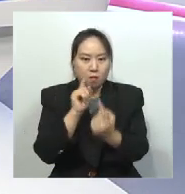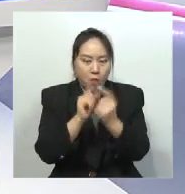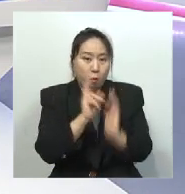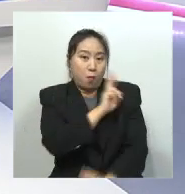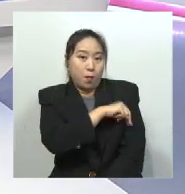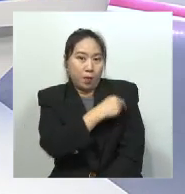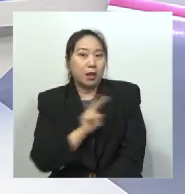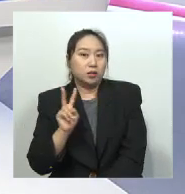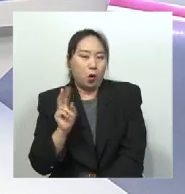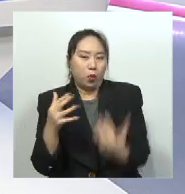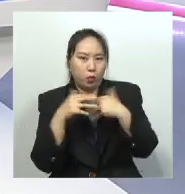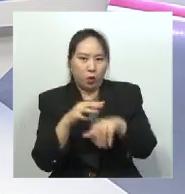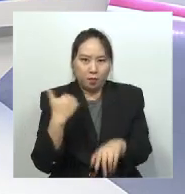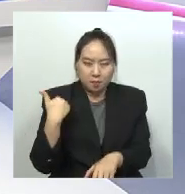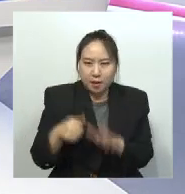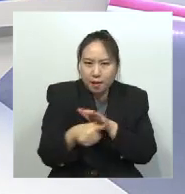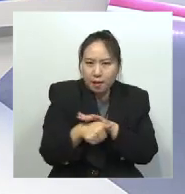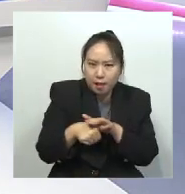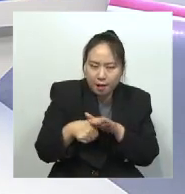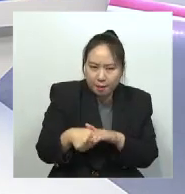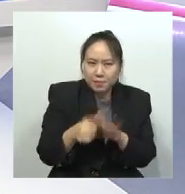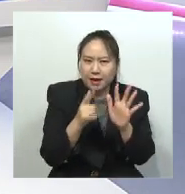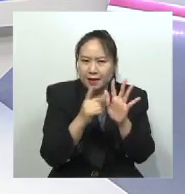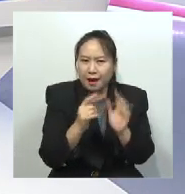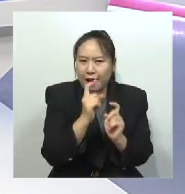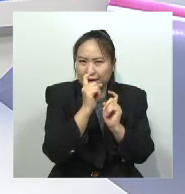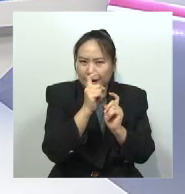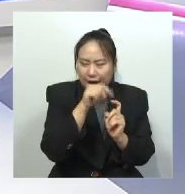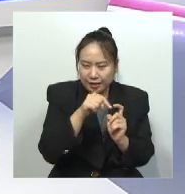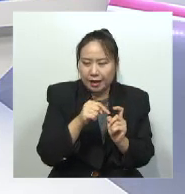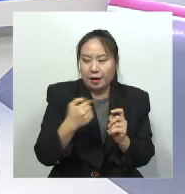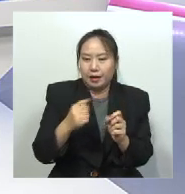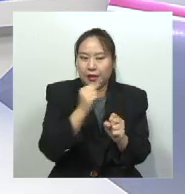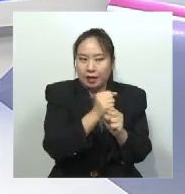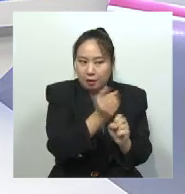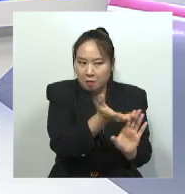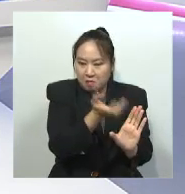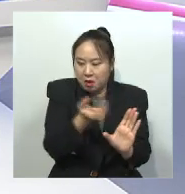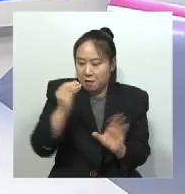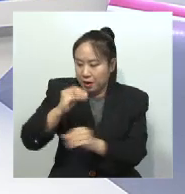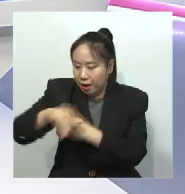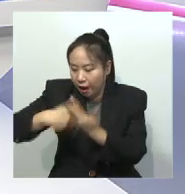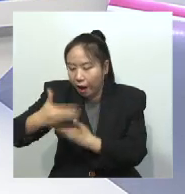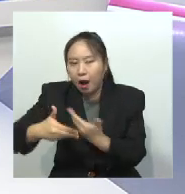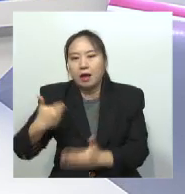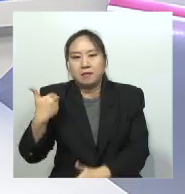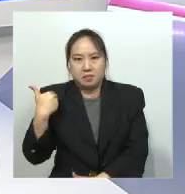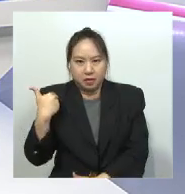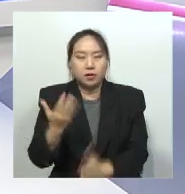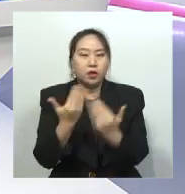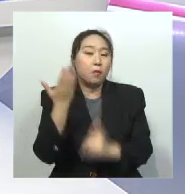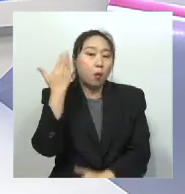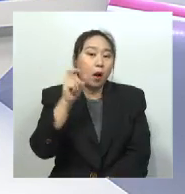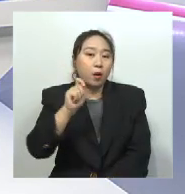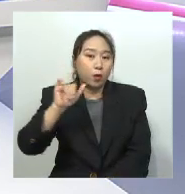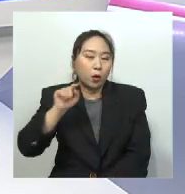ายนะคะเข้าไปร่วมขบวนการลักลอบนำวัตถุที่ออกฤทธิ์ดังกล่าวเนี่ยออกนอกระบบเพื่อไปจำหน่ายค่ะเมื่อวานนี้นะคะทางอย.